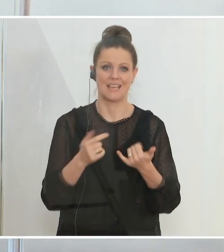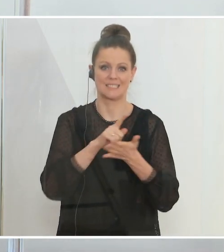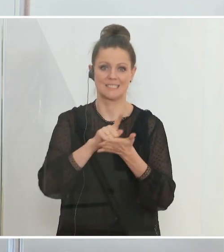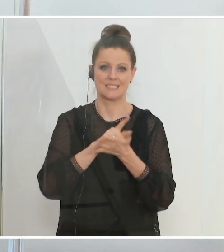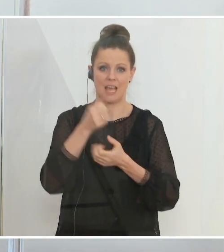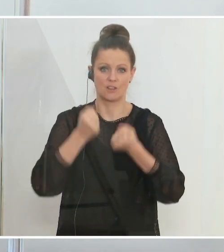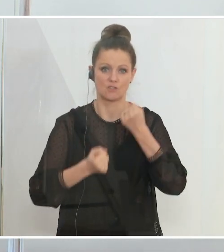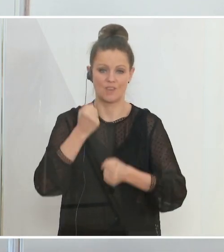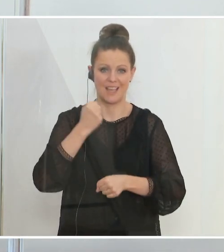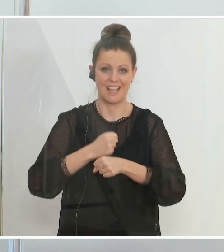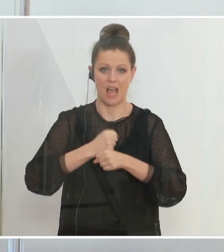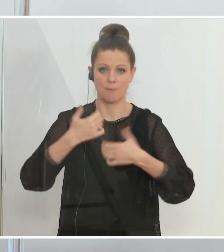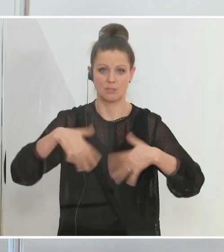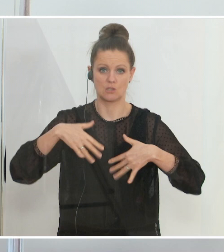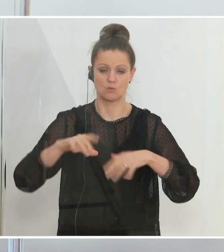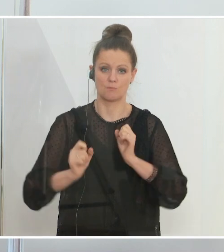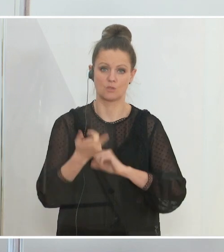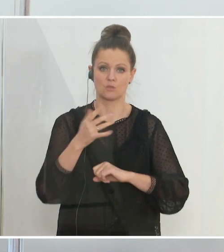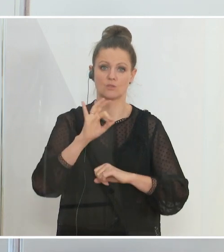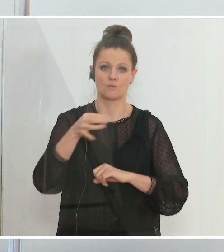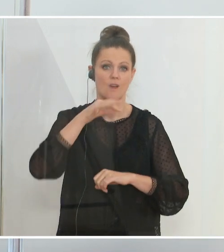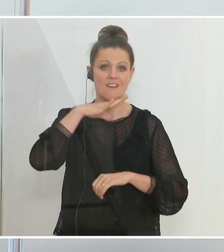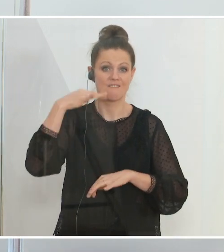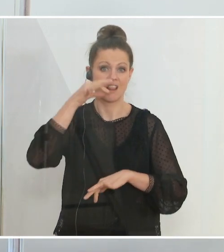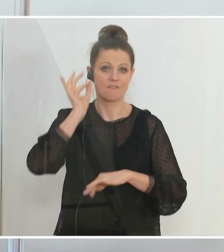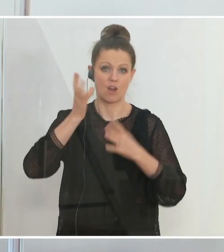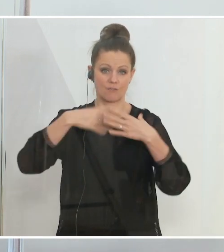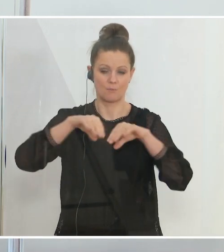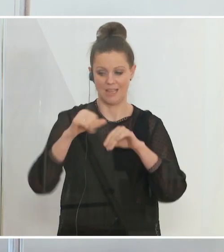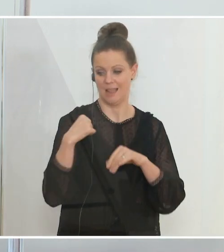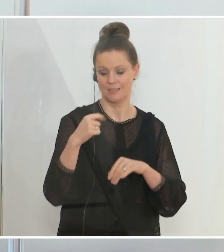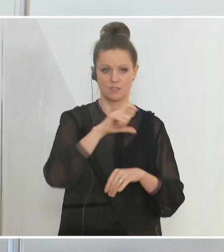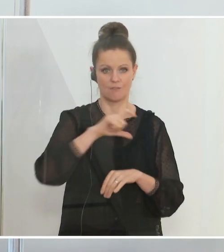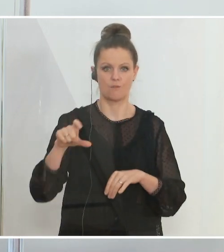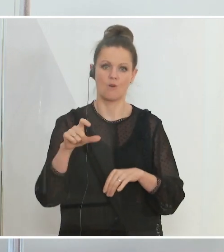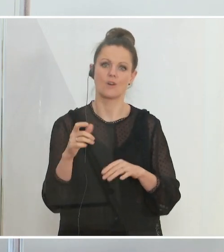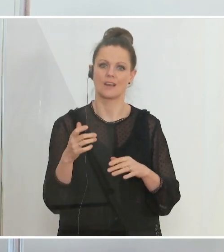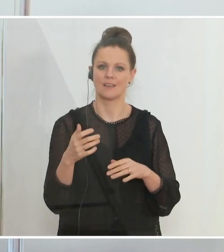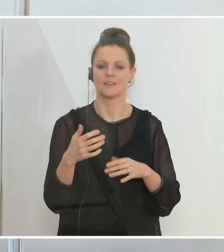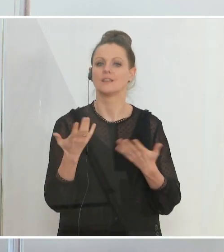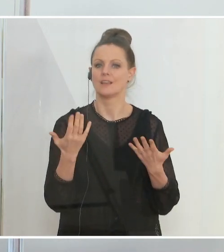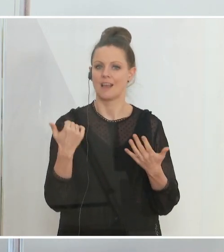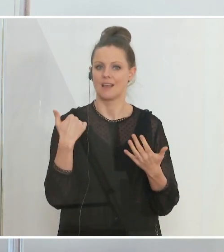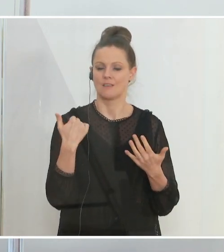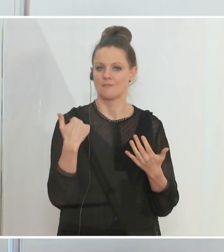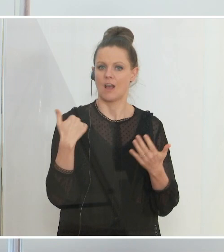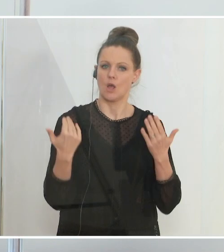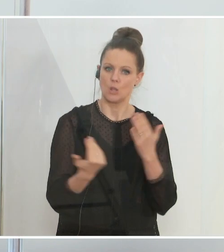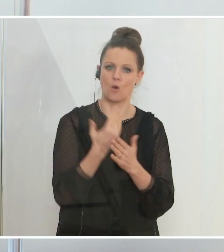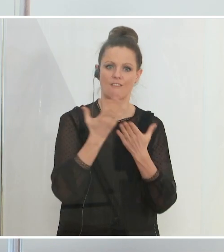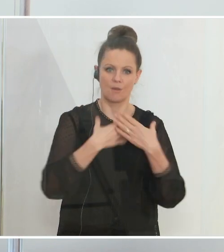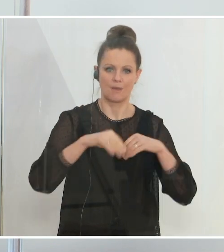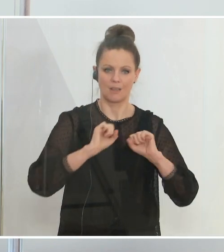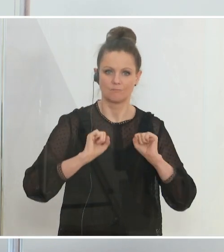Arbeitslosigkeit, besonders für viele Frauen und Familien. Letzte Woche durfte ich eine neue Familienoffensive ankündigen, ein